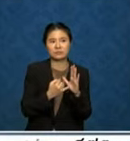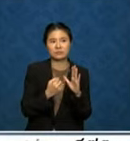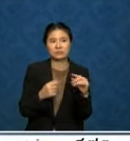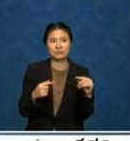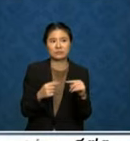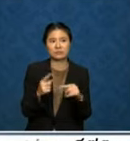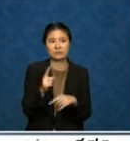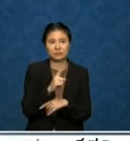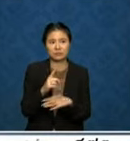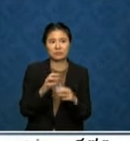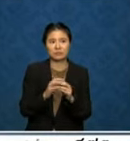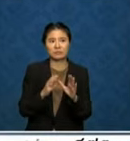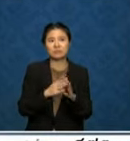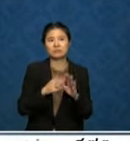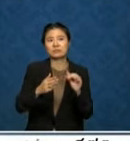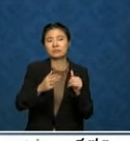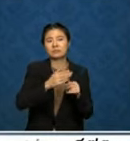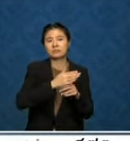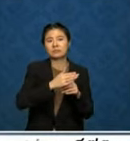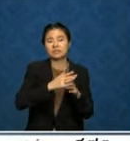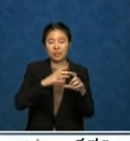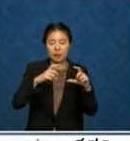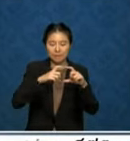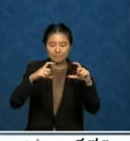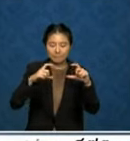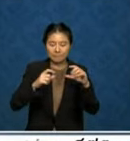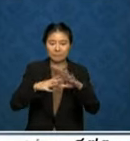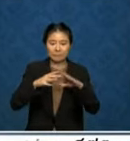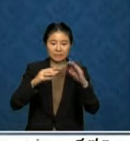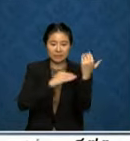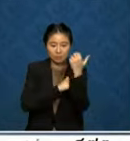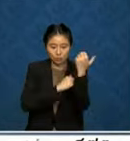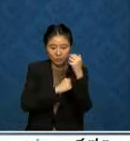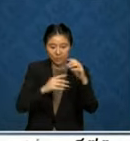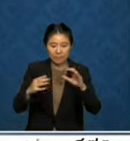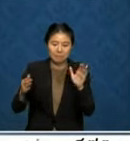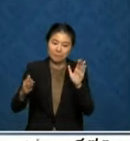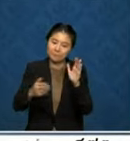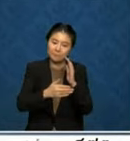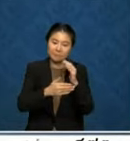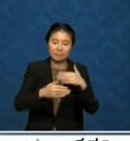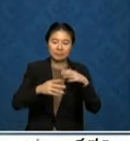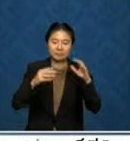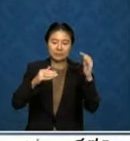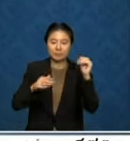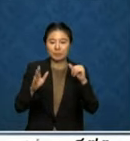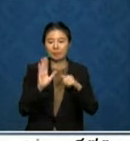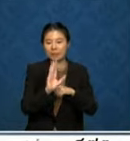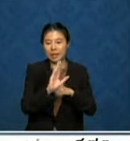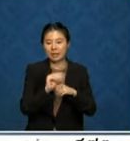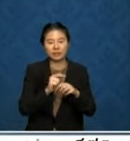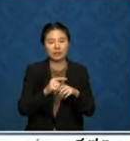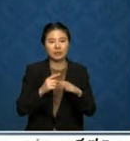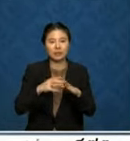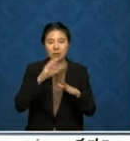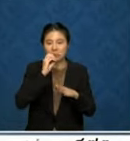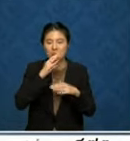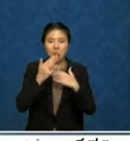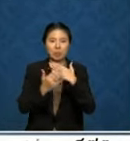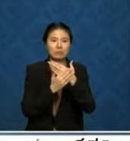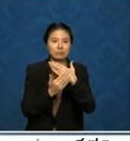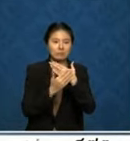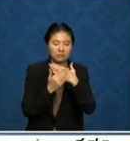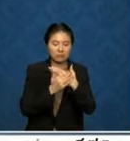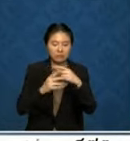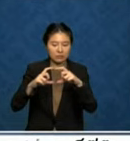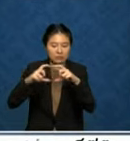มาตรการแปะป้ายฉลากให้ผู้ชมทราบนะคะว่าเนื้อหาที่กำลังรับชมอยู่ในขณะนี้เนี่ยเป็นเนื้อหาที่สื่